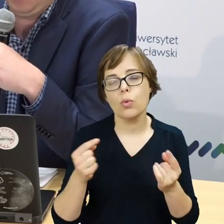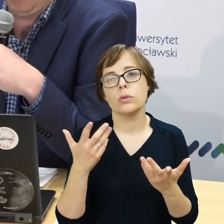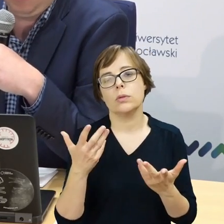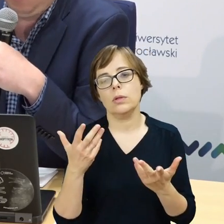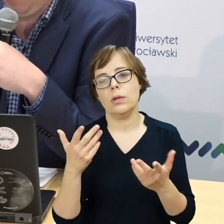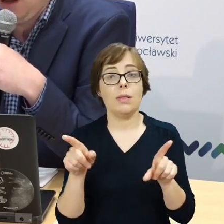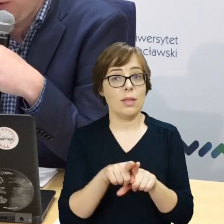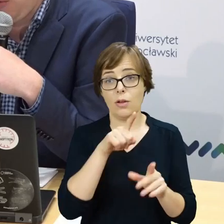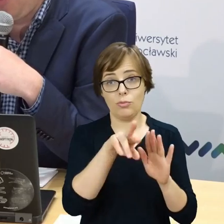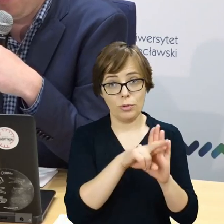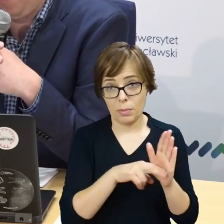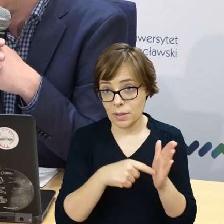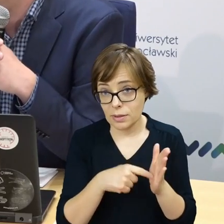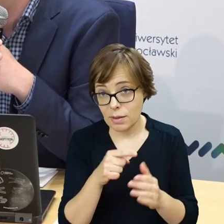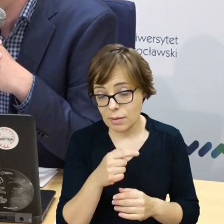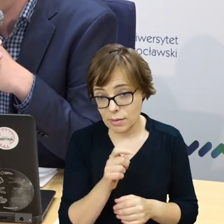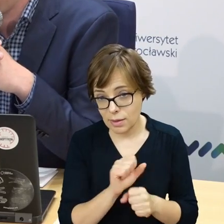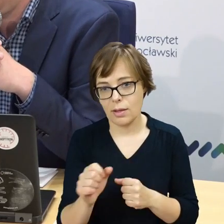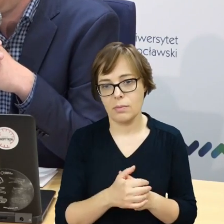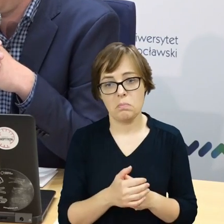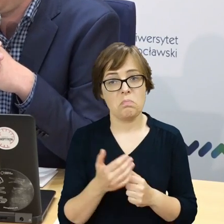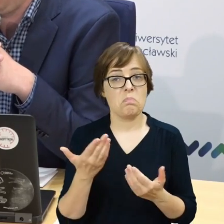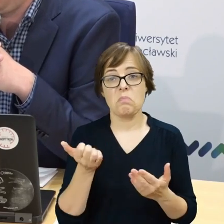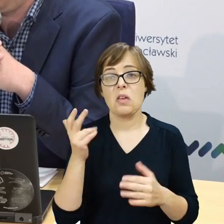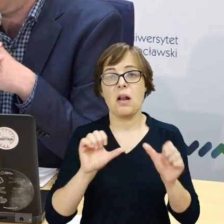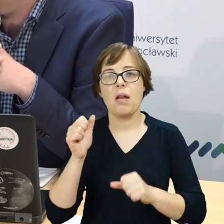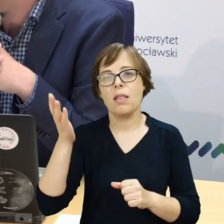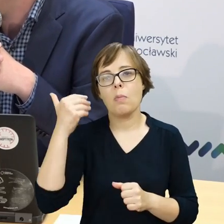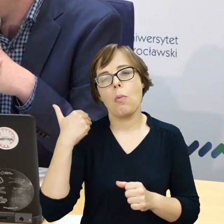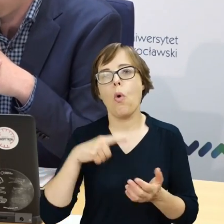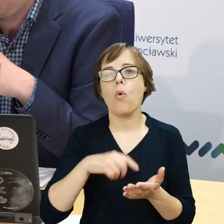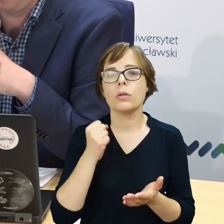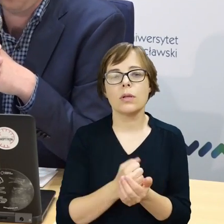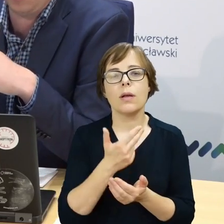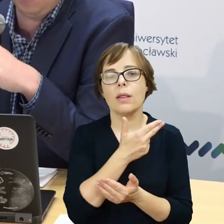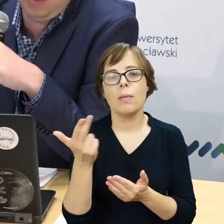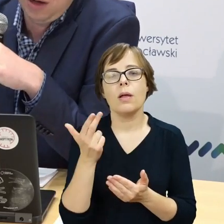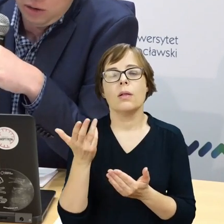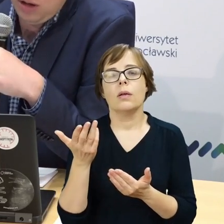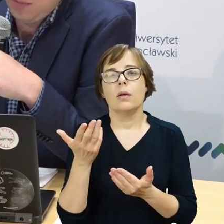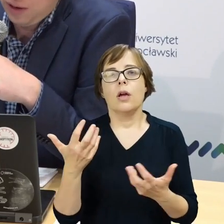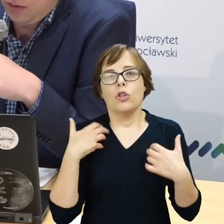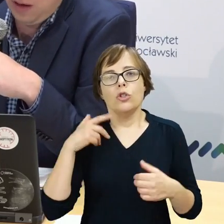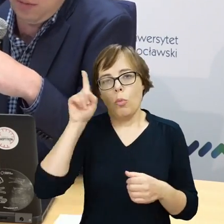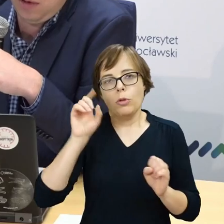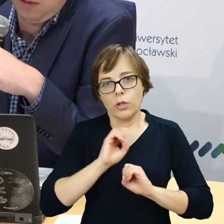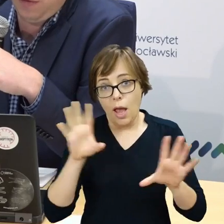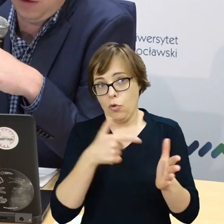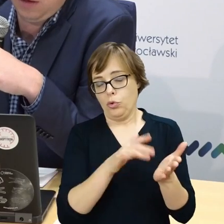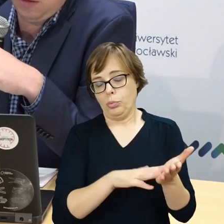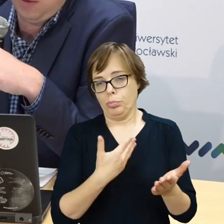legislacji. Niedawno, kilka lat temu procedowana ustawa o jawności życia publicznego była tego przykładem. No i przede